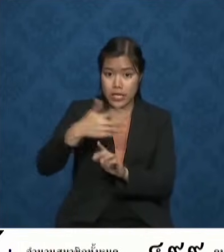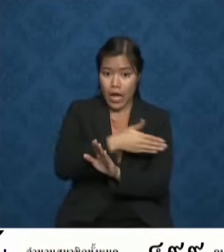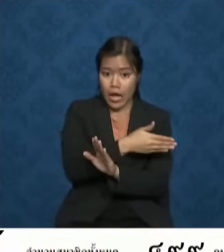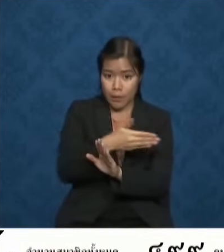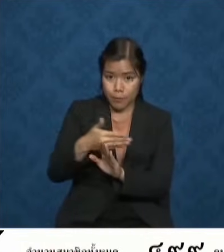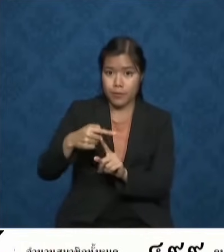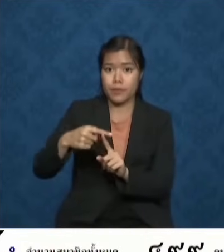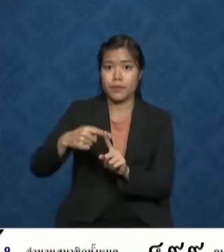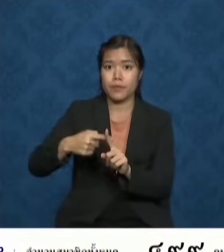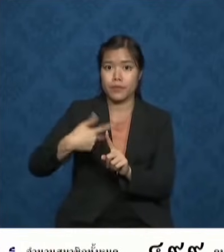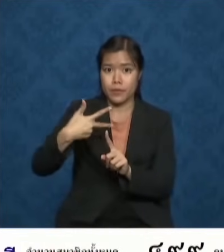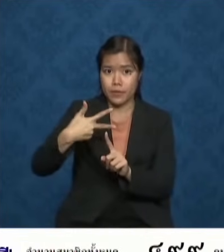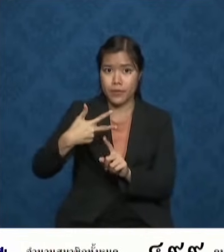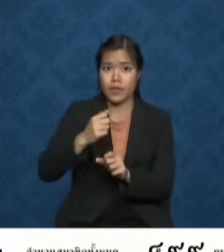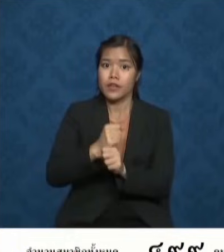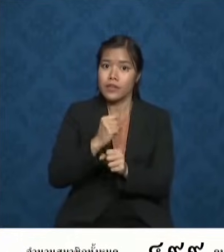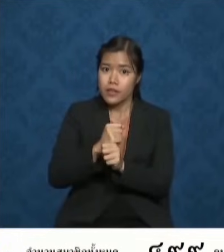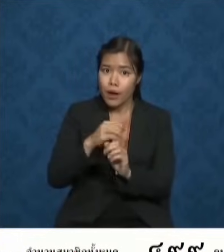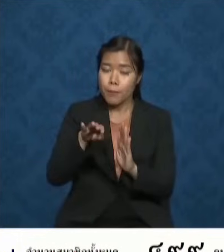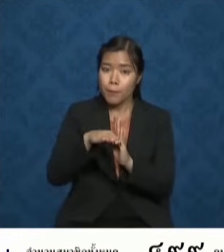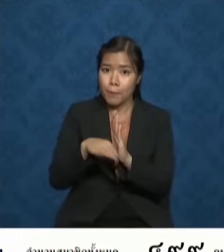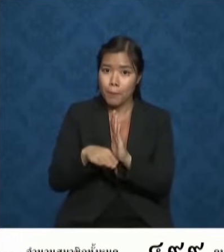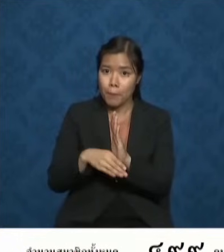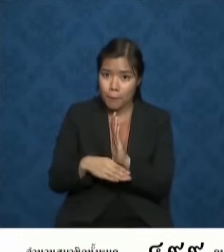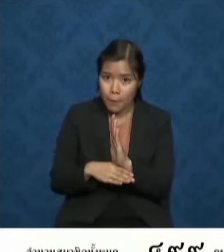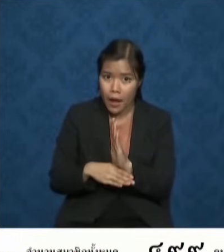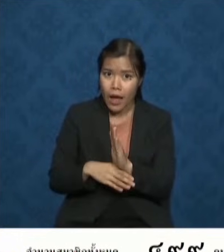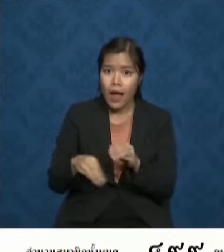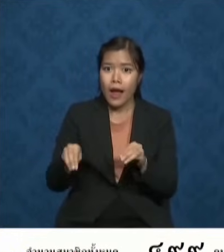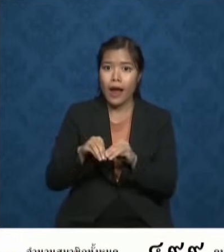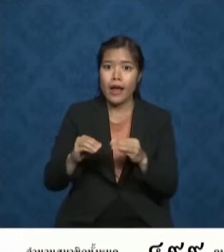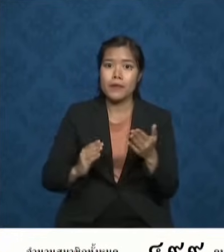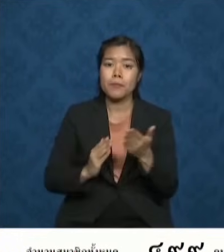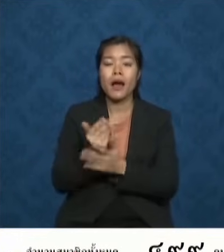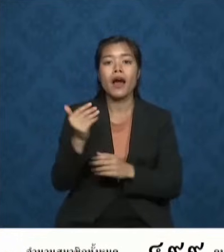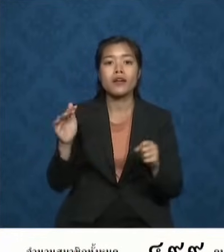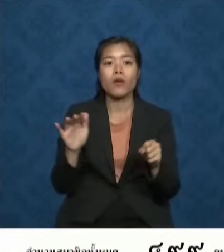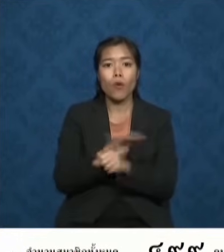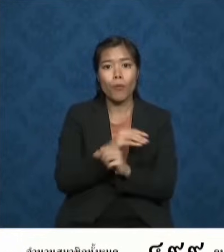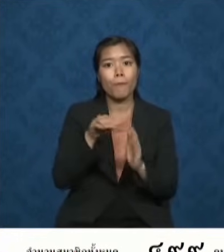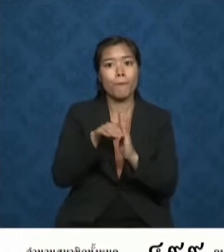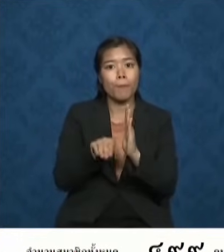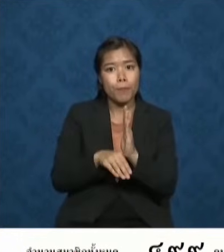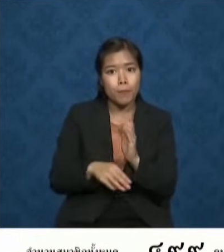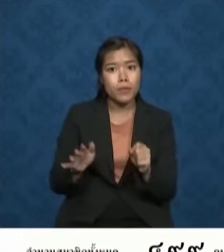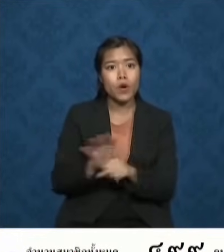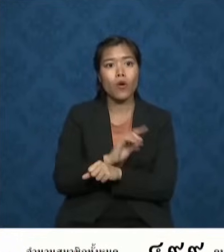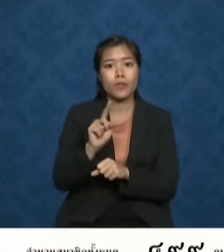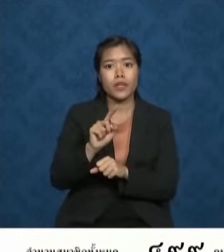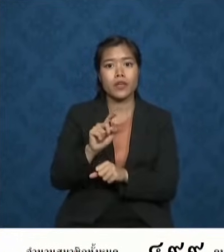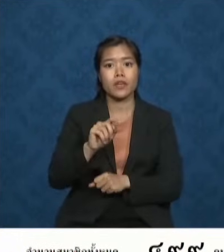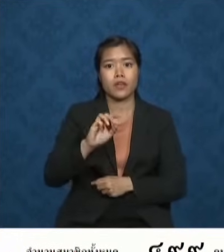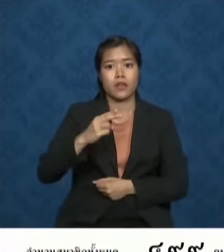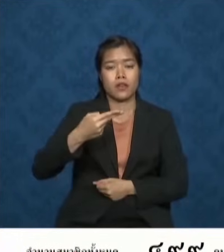ำลังจะเสร็จไม่ใช่เสร็จไปแล้วหรอกกำลังจะจบสมบูรณ์ก็คือที่หนองวัวซอเกือบหมื่น